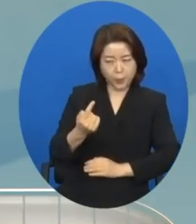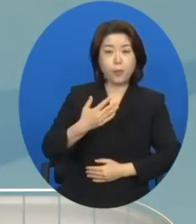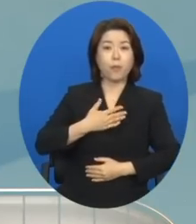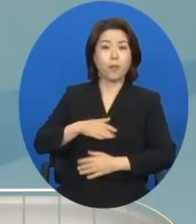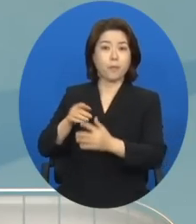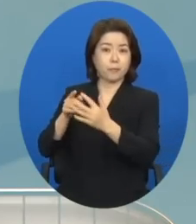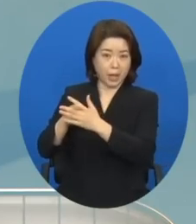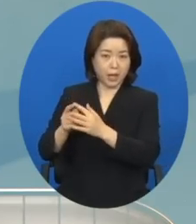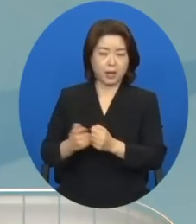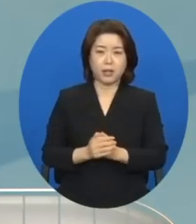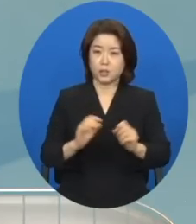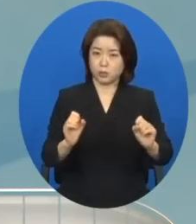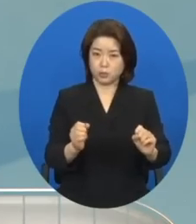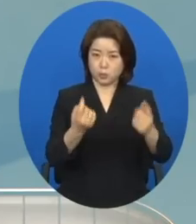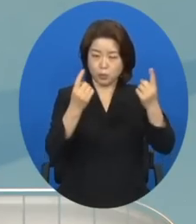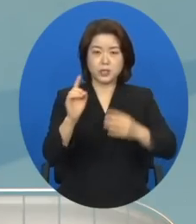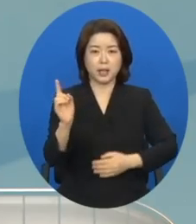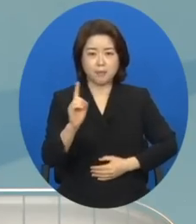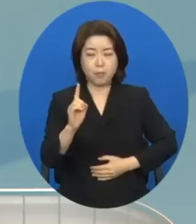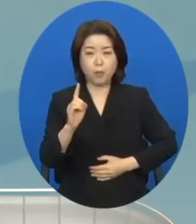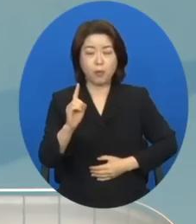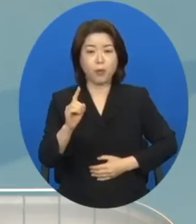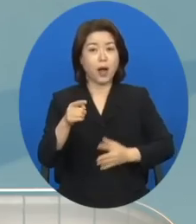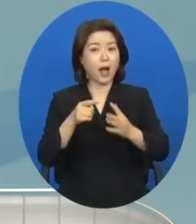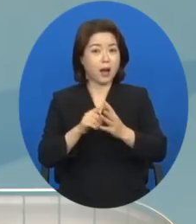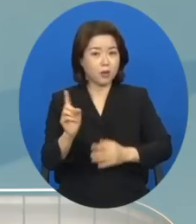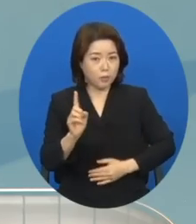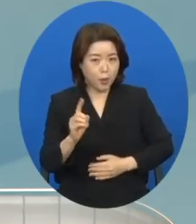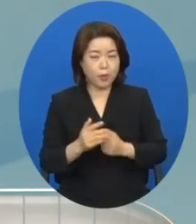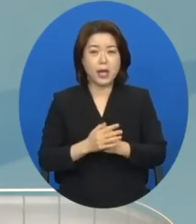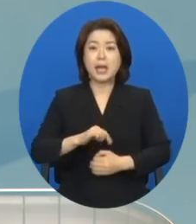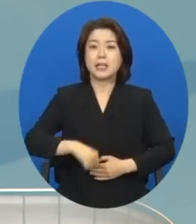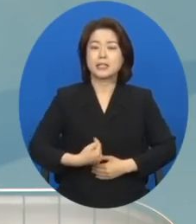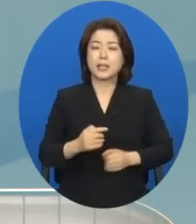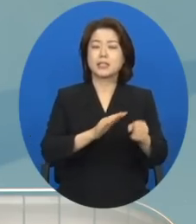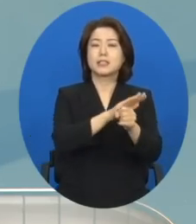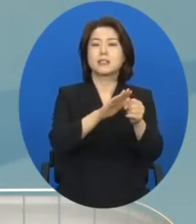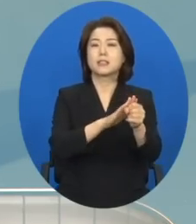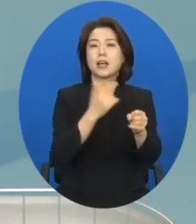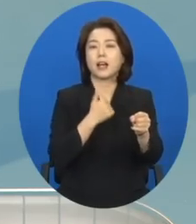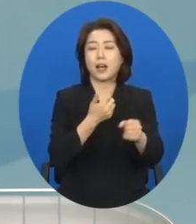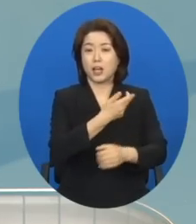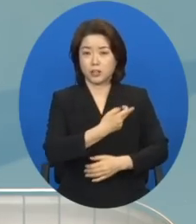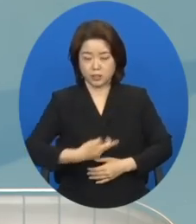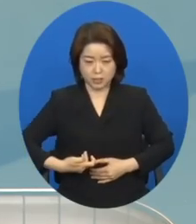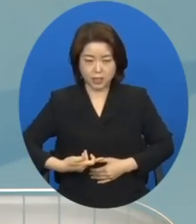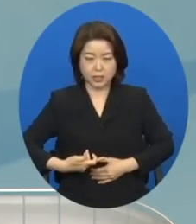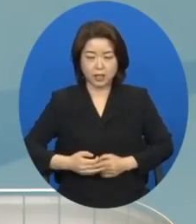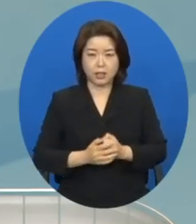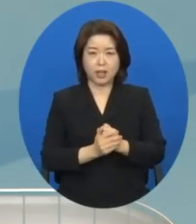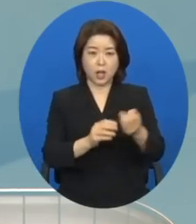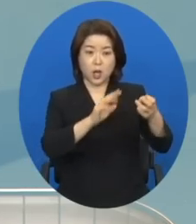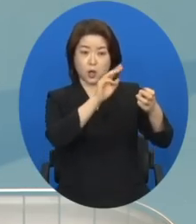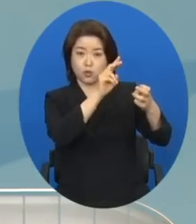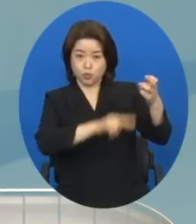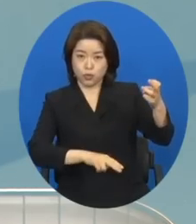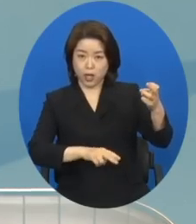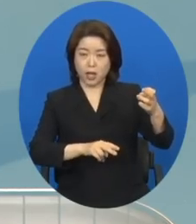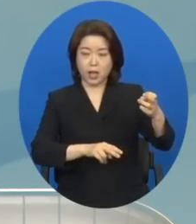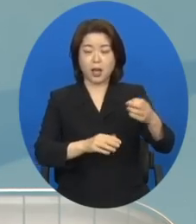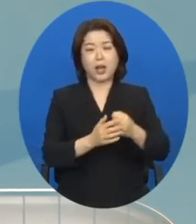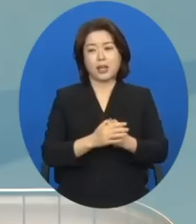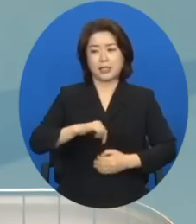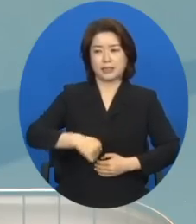아셨다고 했는데 동시에 무엇을 아신 거냐면 자신이 사랑하던 제자 가련 유다가 자신을